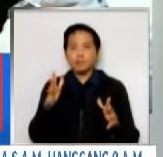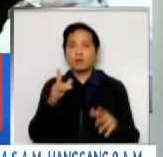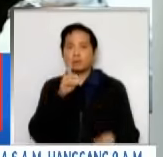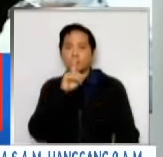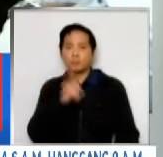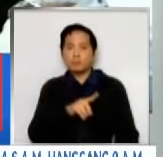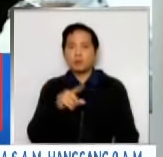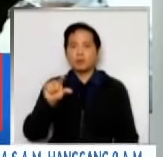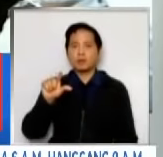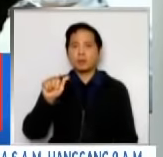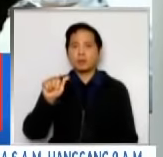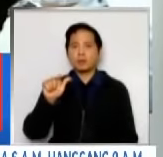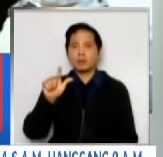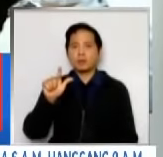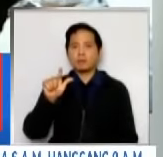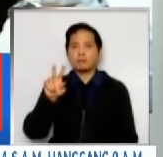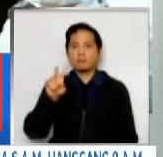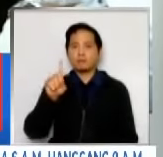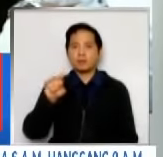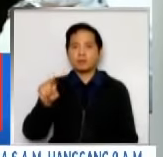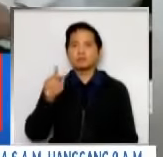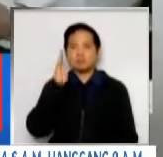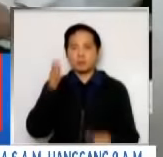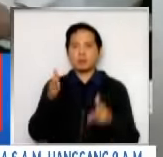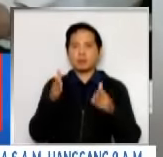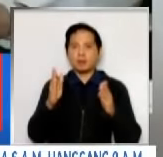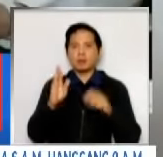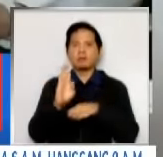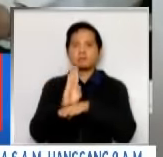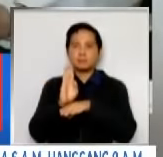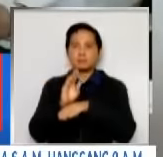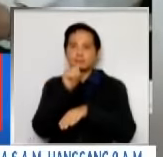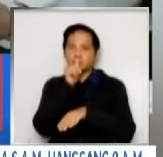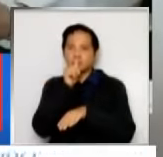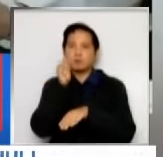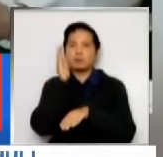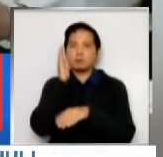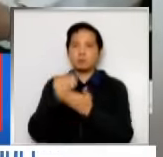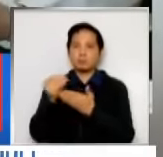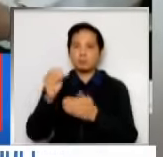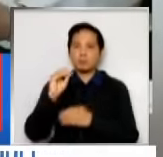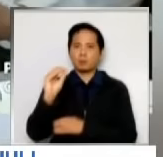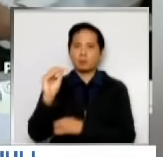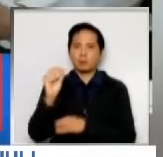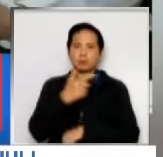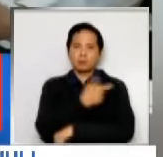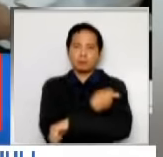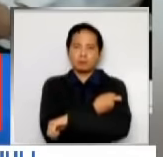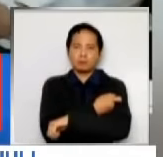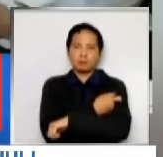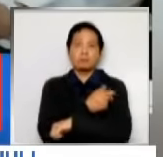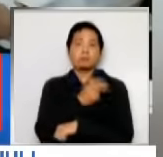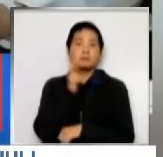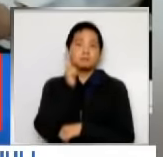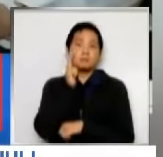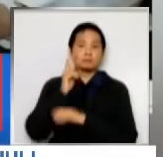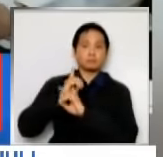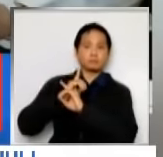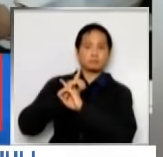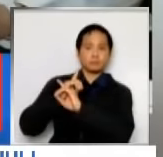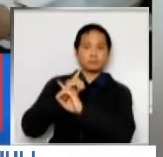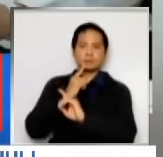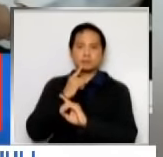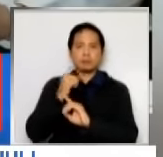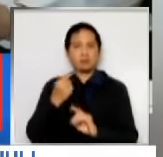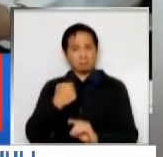na payagan ang pribadong sektor na mag-angkat ng COVID vaccines. Dumepensa naman ang Pangulo sa mga bumabatikos na palpak umano